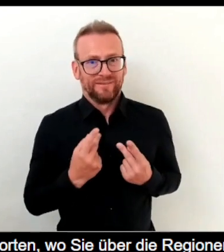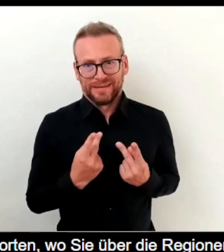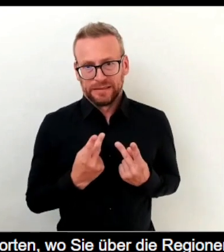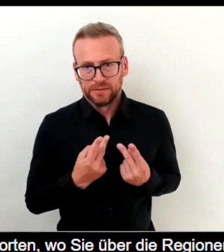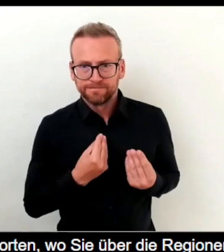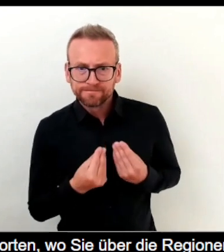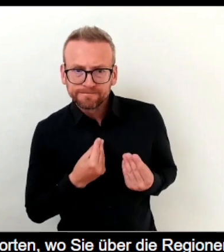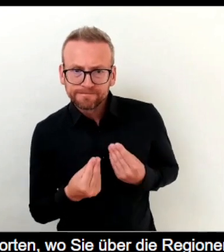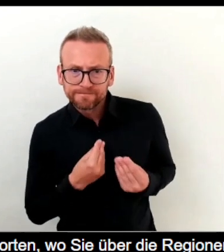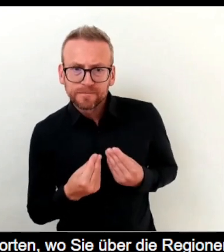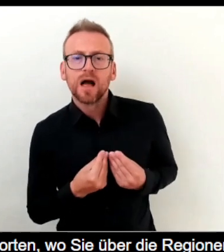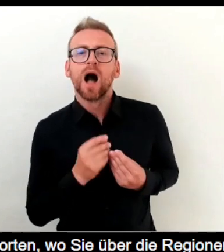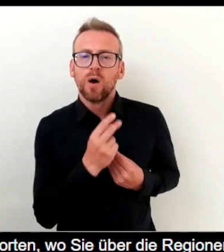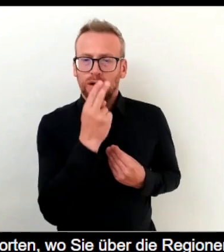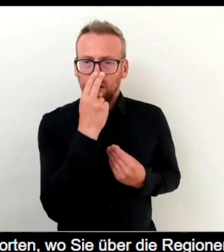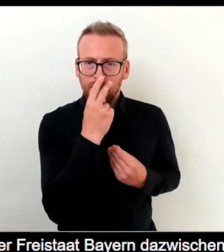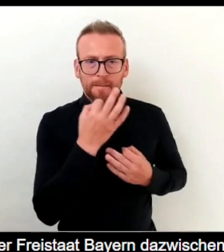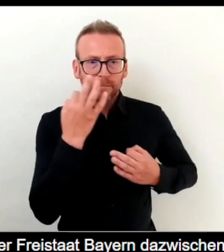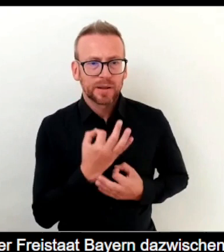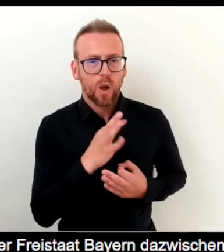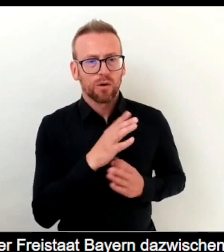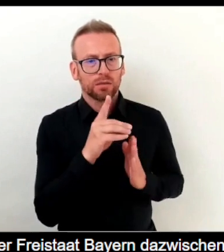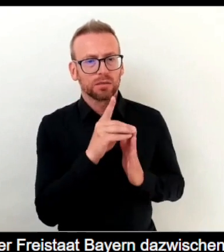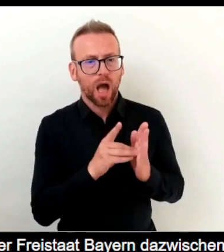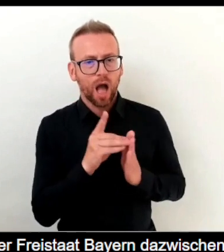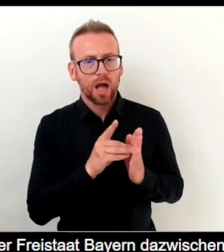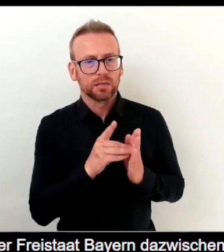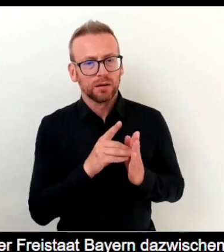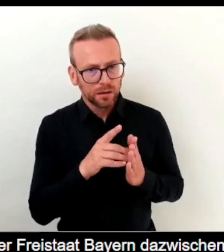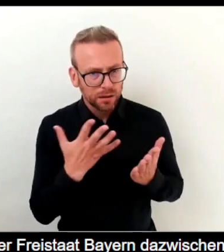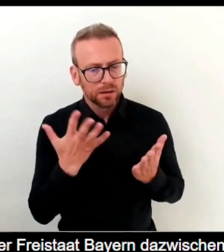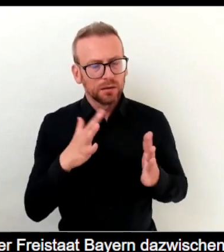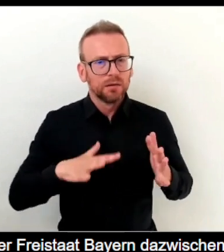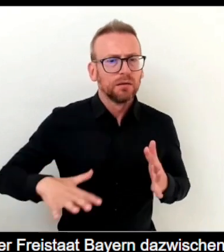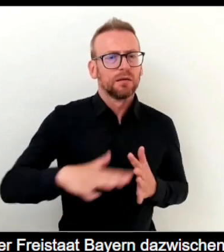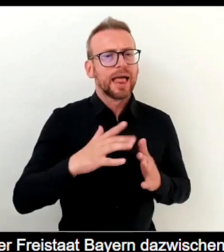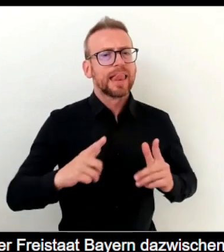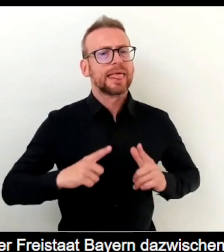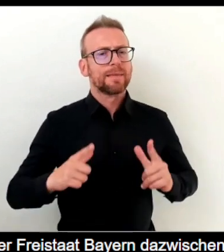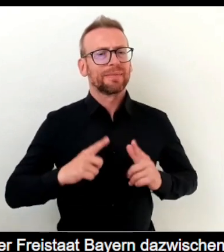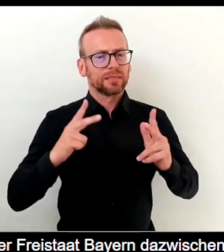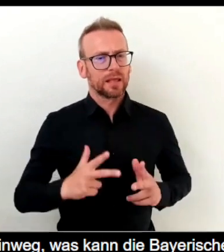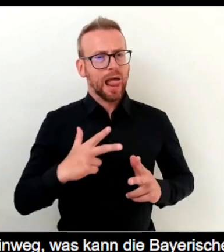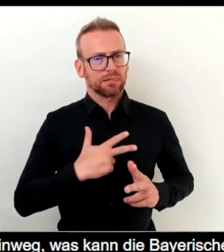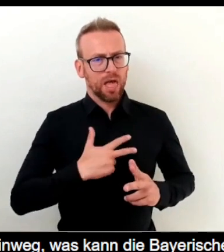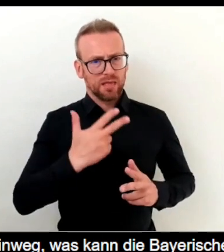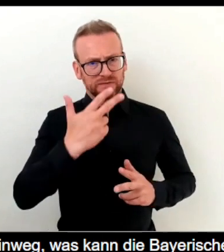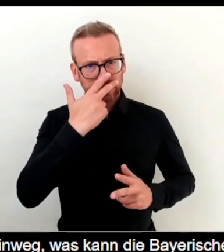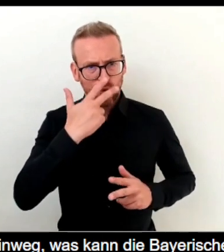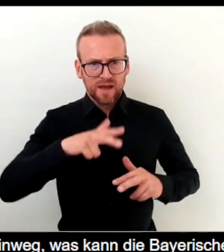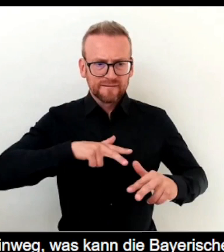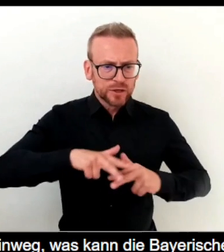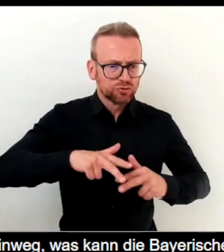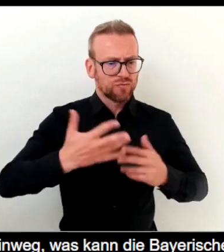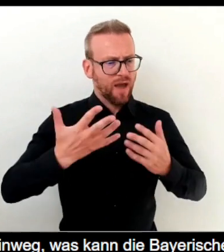oder wie sich Gesetze auswirken, wenn wir Änderungen vorschlagen, ob diese Änderungen in die richtige Richtung gehen. All das